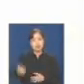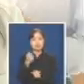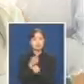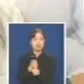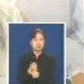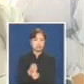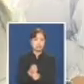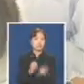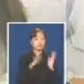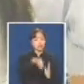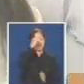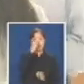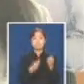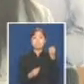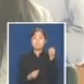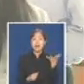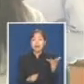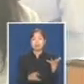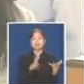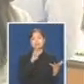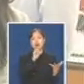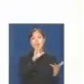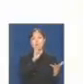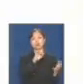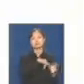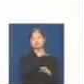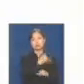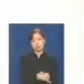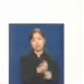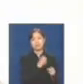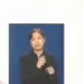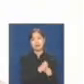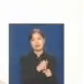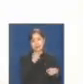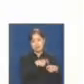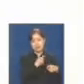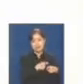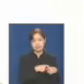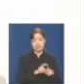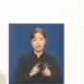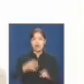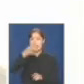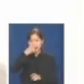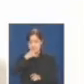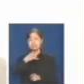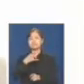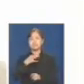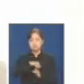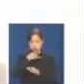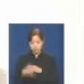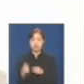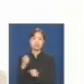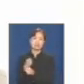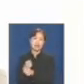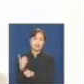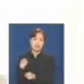จบสายสามัญเยอะและหางานทำไม่ได้ ะ นะครับแต่ขณะเดียวกันเนี่ยต้องยอมรับว่าความนิยมก็ยังเป็นการให้เรียน